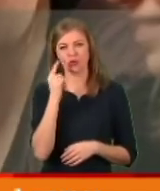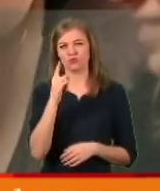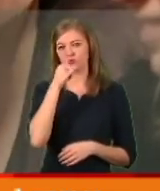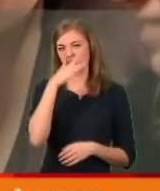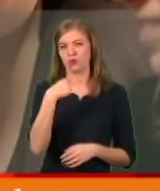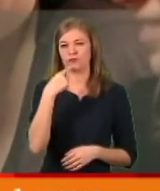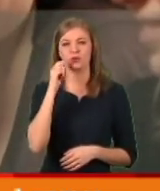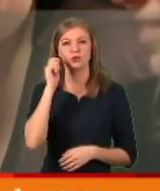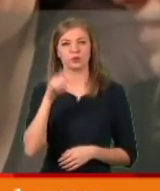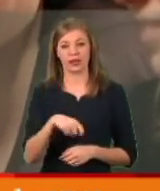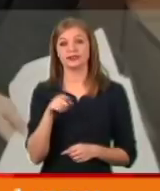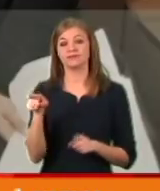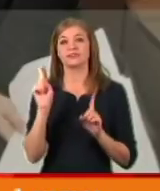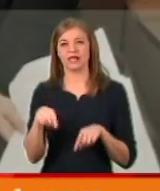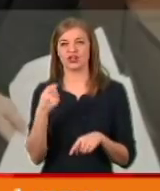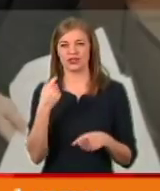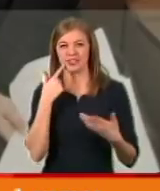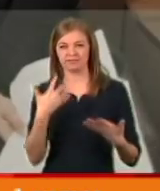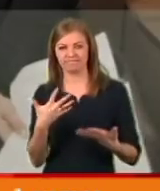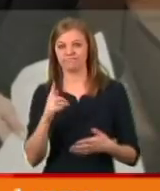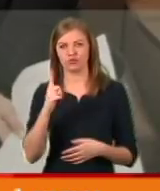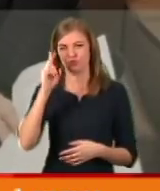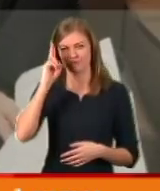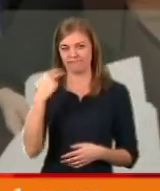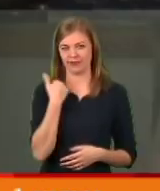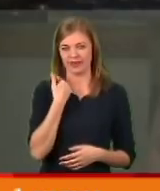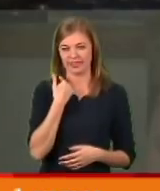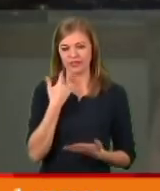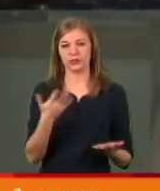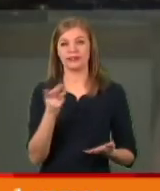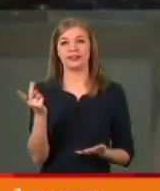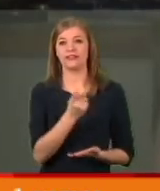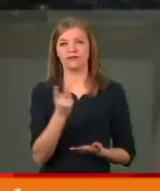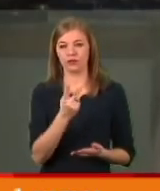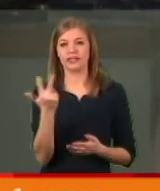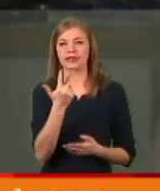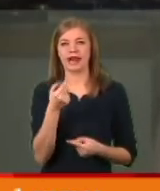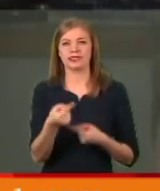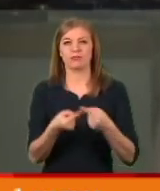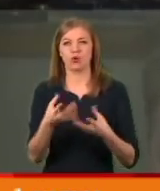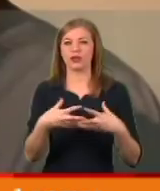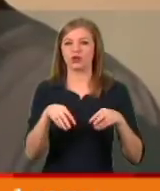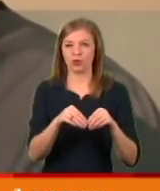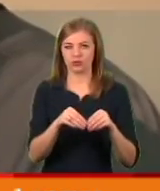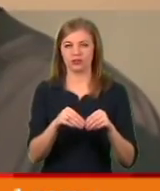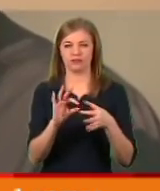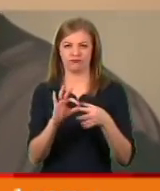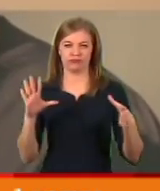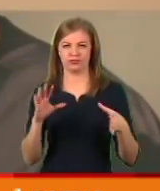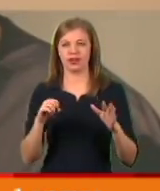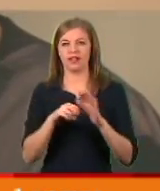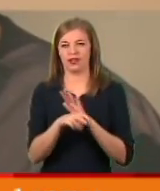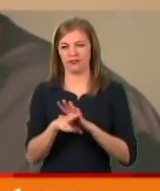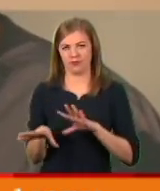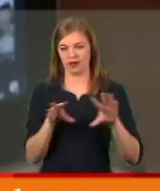говорить українською. Наталя теж трохи ніяковіє, бо не володіє англійською. Вони – третє покоління родин, роз'єднаних